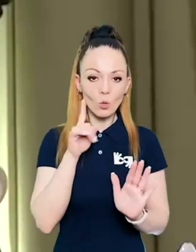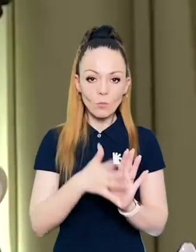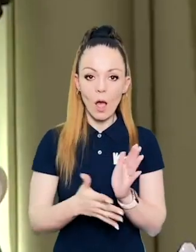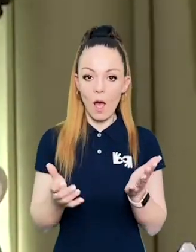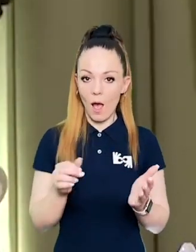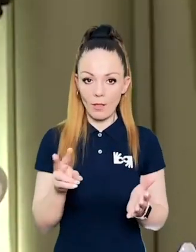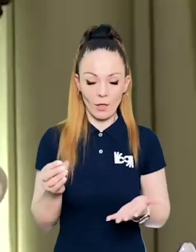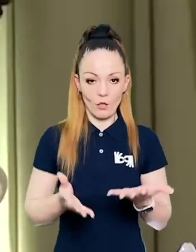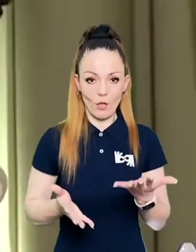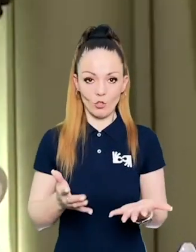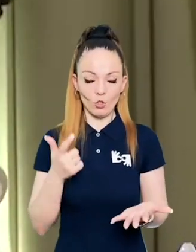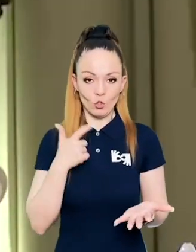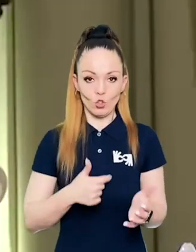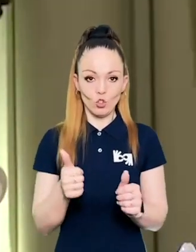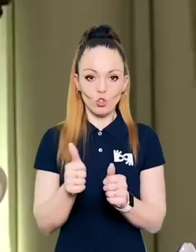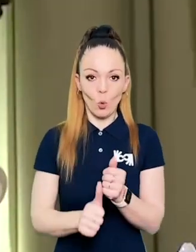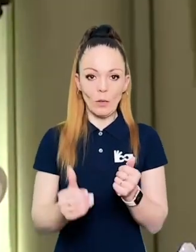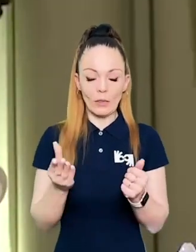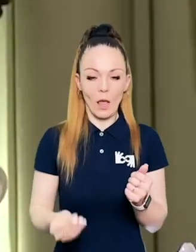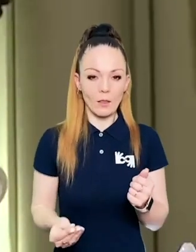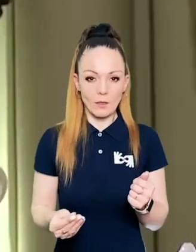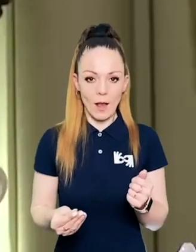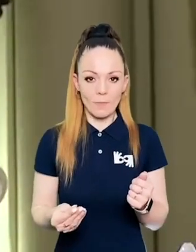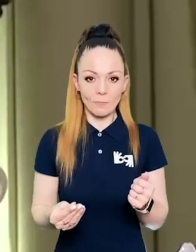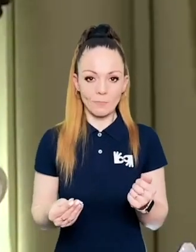розумні у нас, але якщо ти щоденно